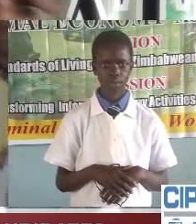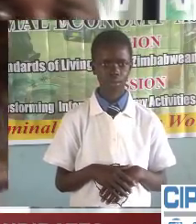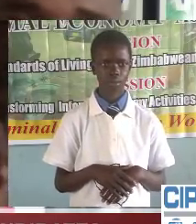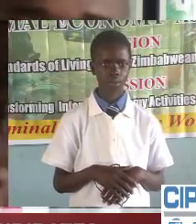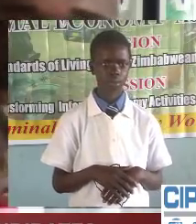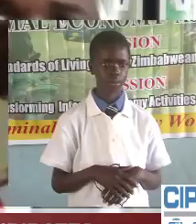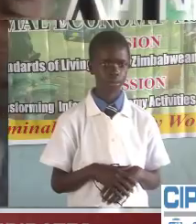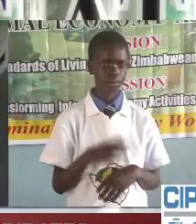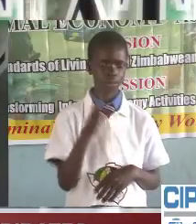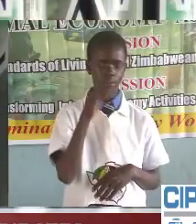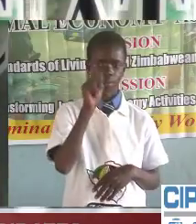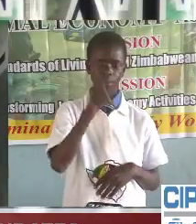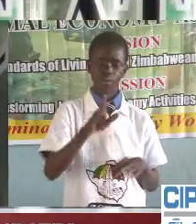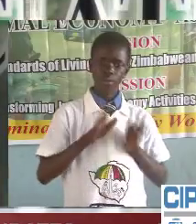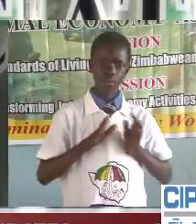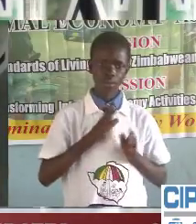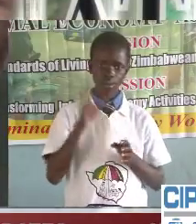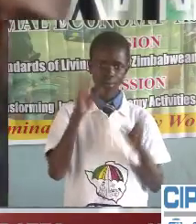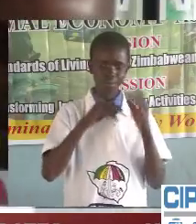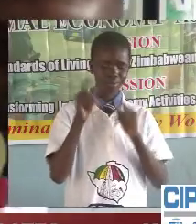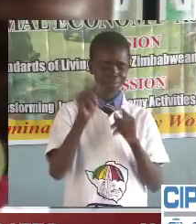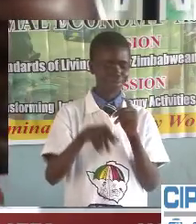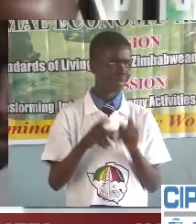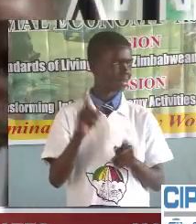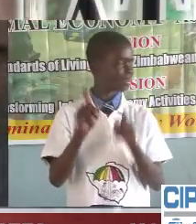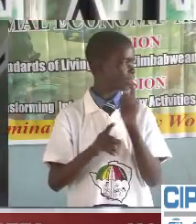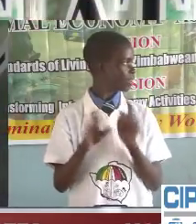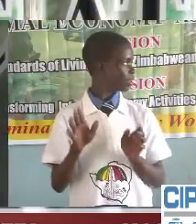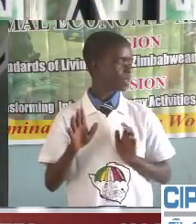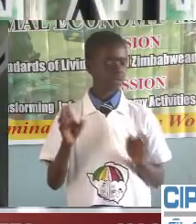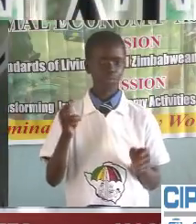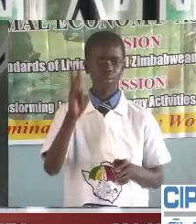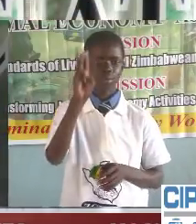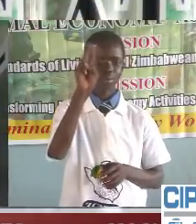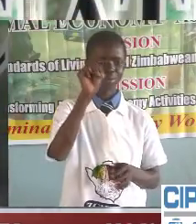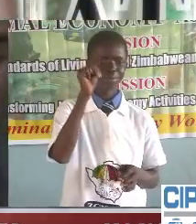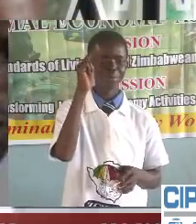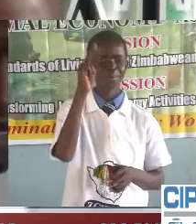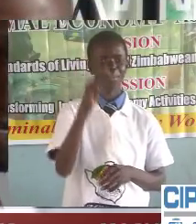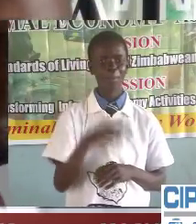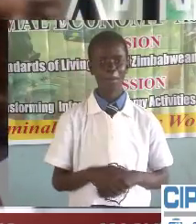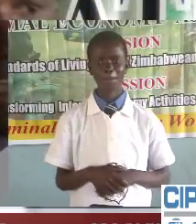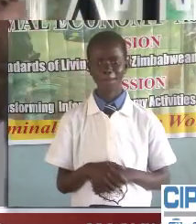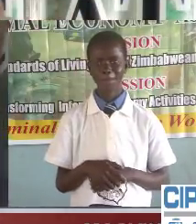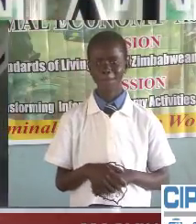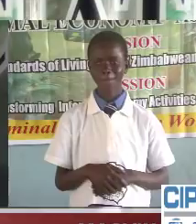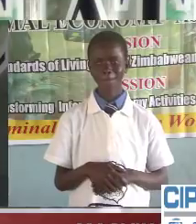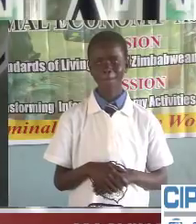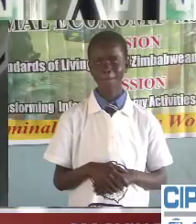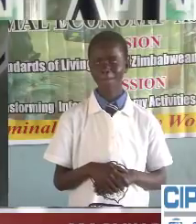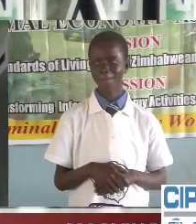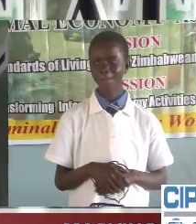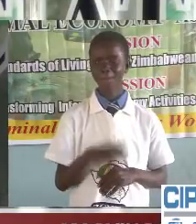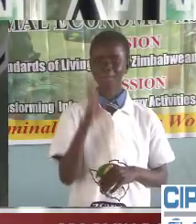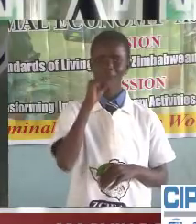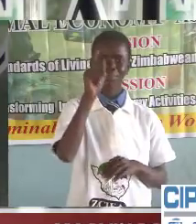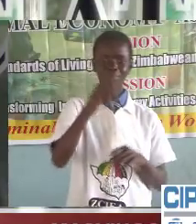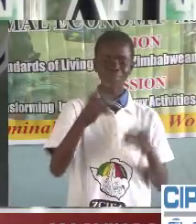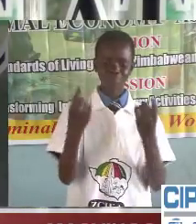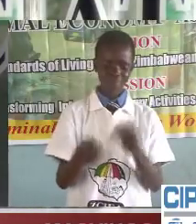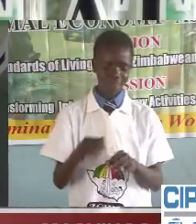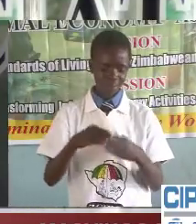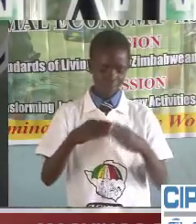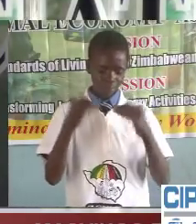vataura madha vanga vachitaura nyaya yekuti naye MP munoziva here kuti kune nherera, kuna mavhenda uyewo kuna vanhu vasina